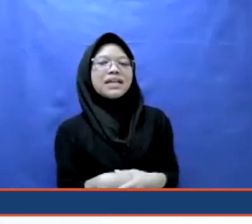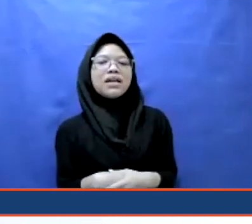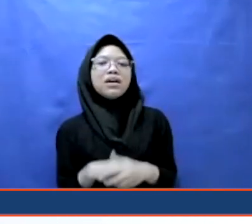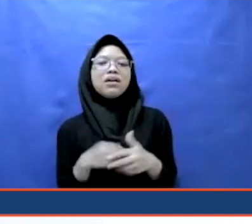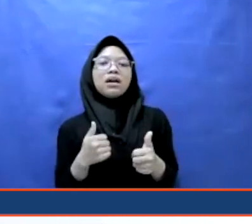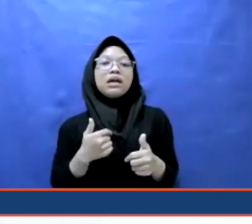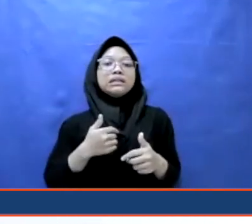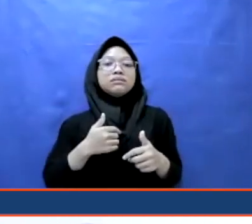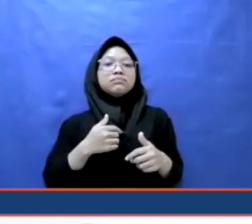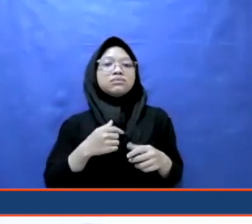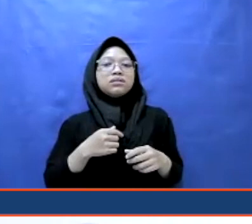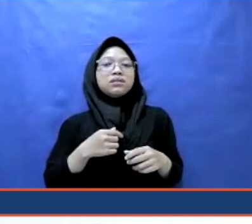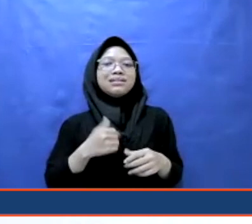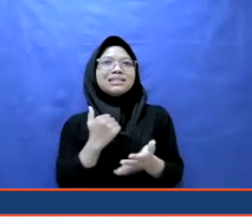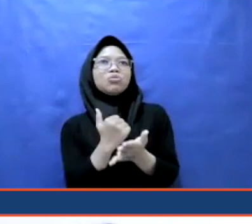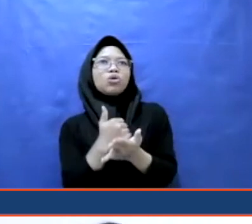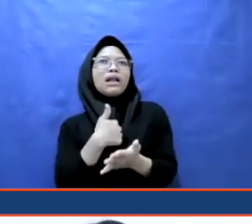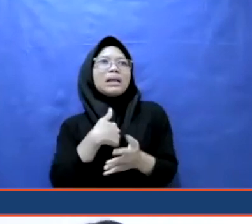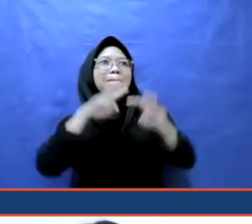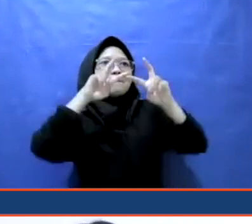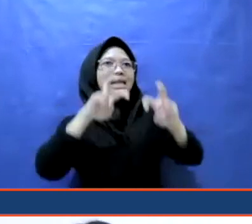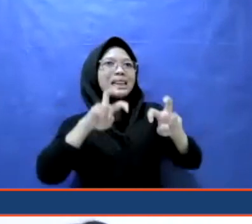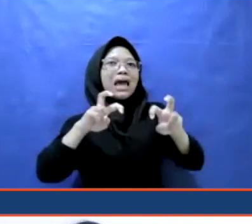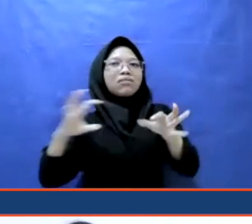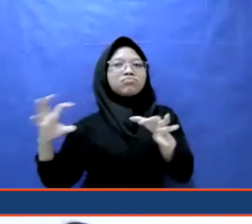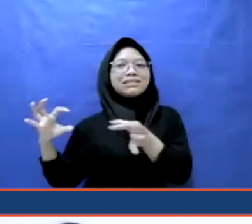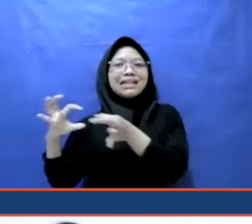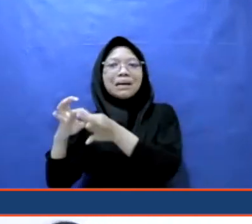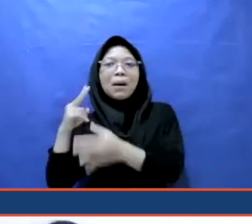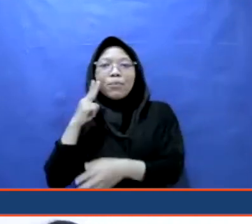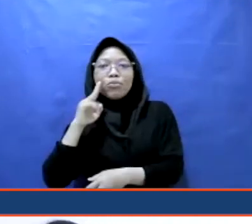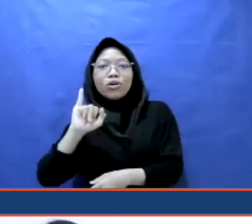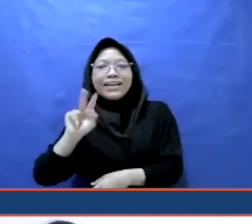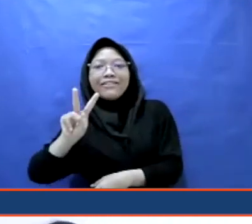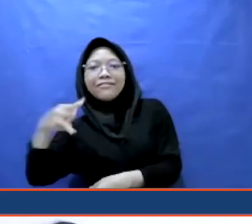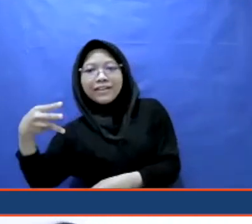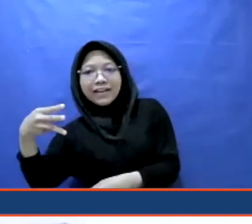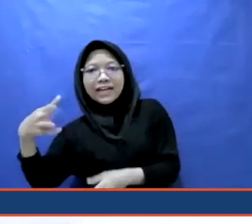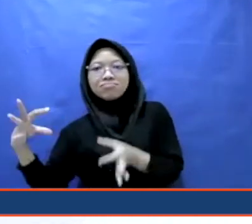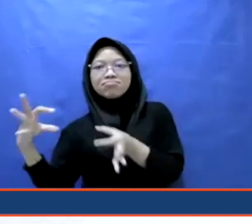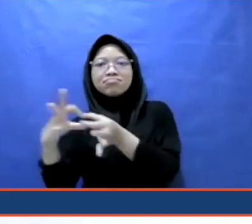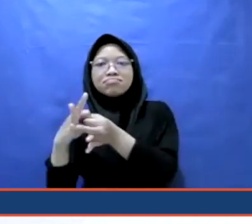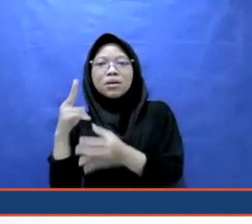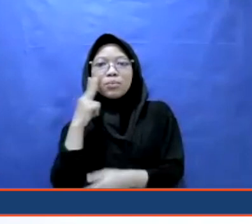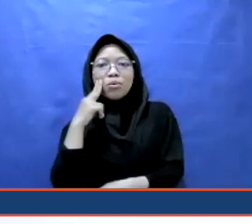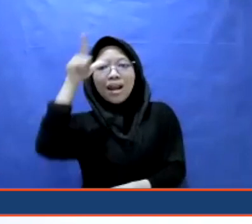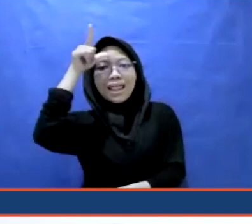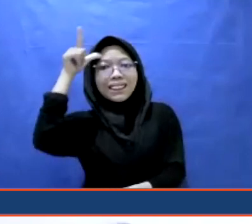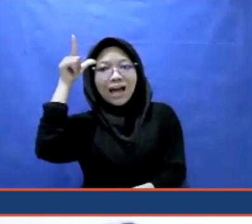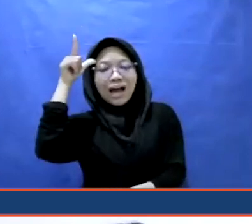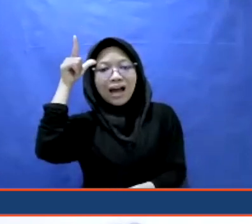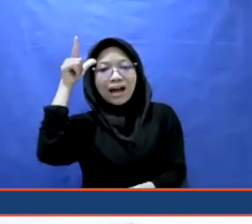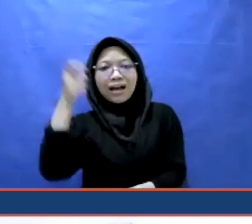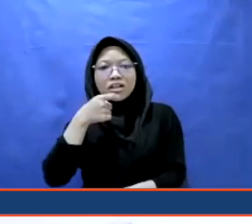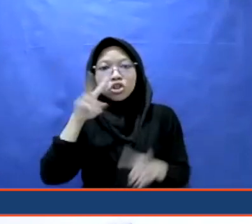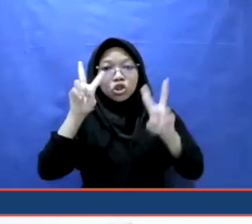litian ini sebanyak penelitian saya dengan Bu Iva juga ya dan melintang tahun lalu judulnya making story is a simple